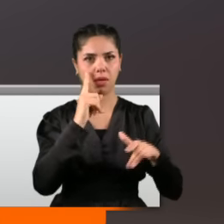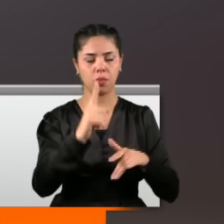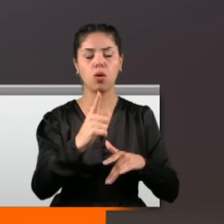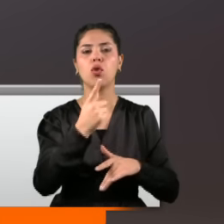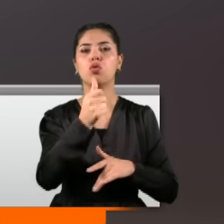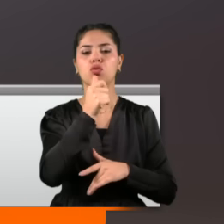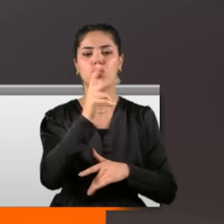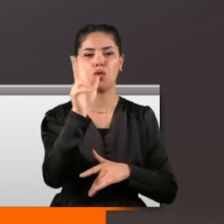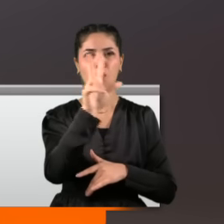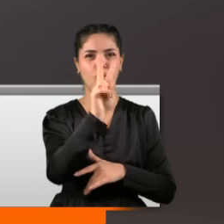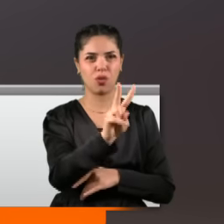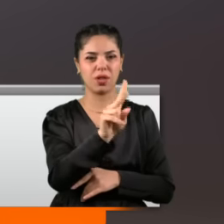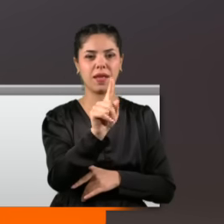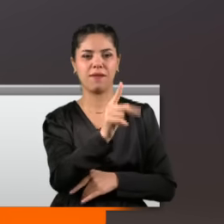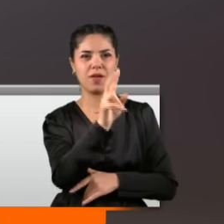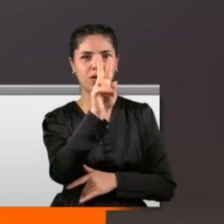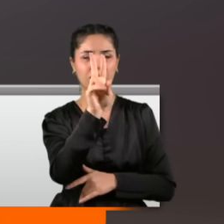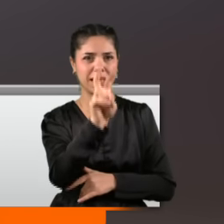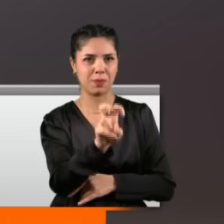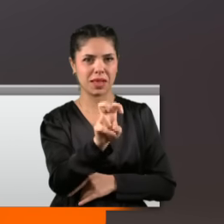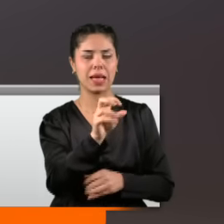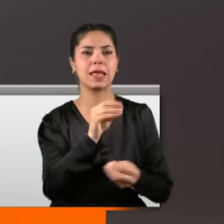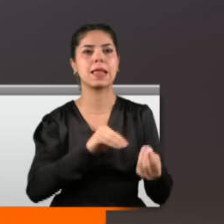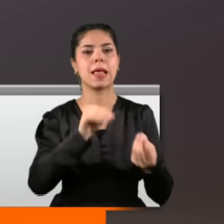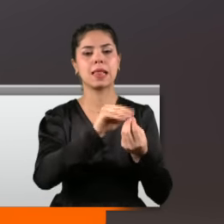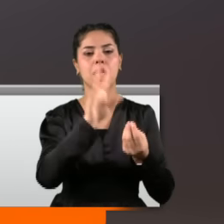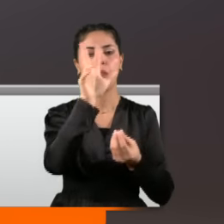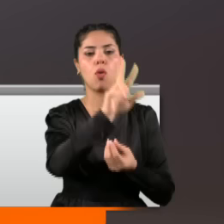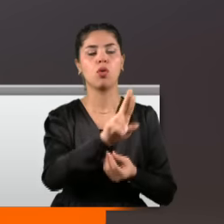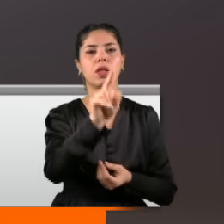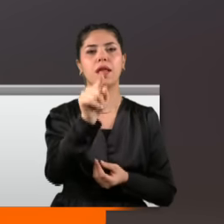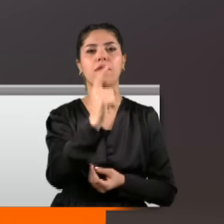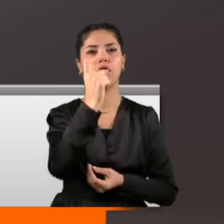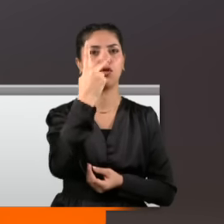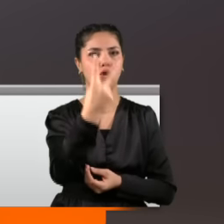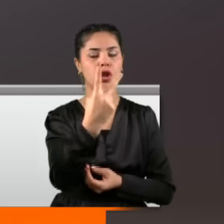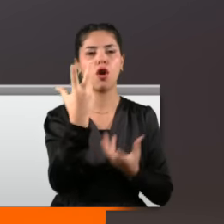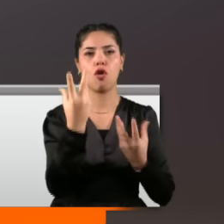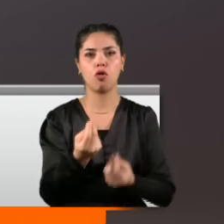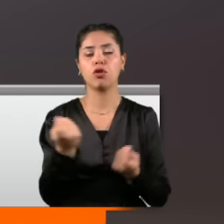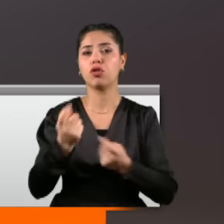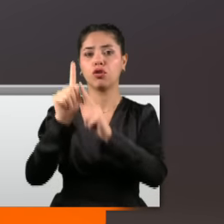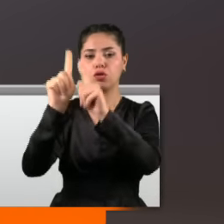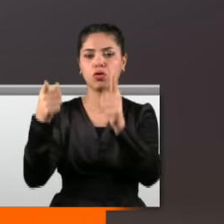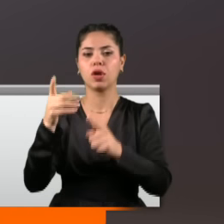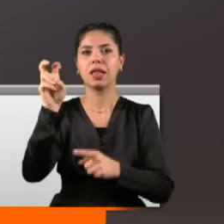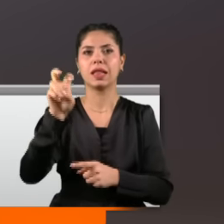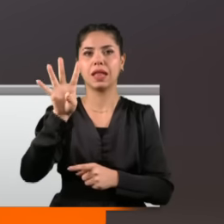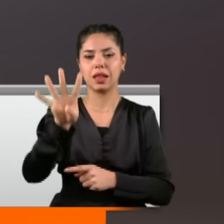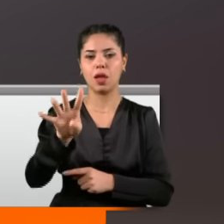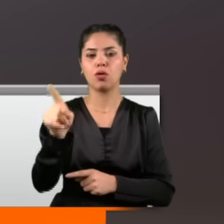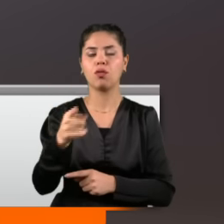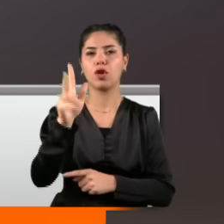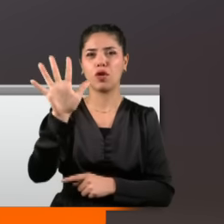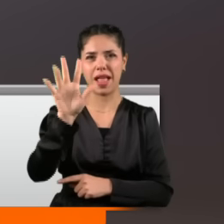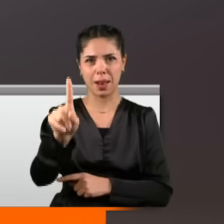fiyatı 32,28 liradan 37,92 liraya, iş yerlerinde ise 84,51